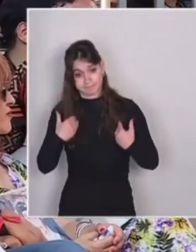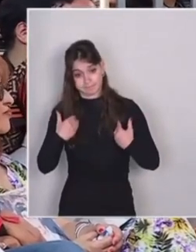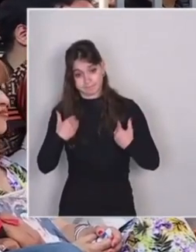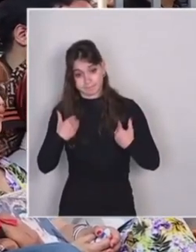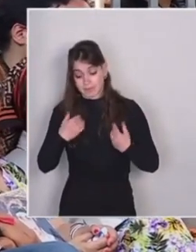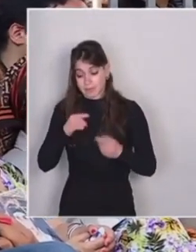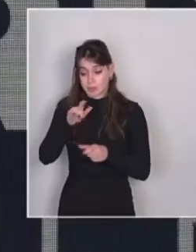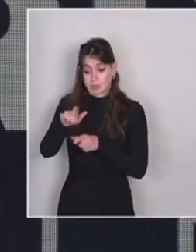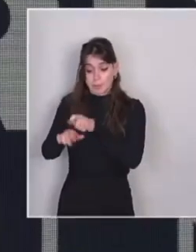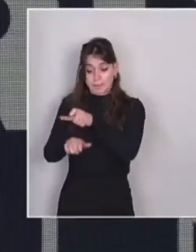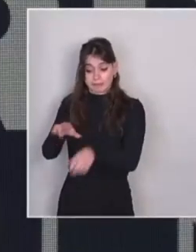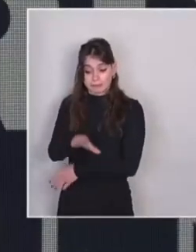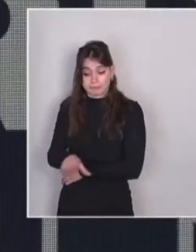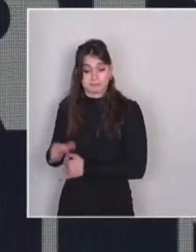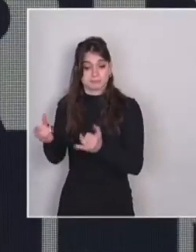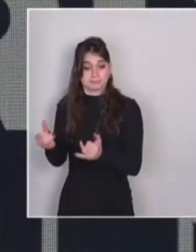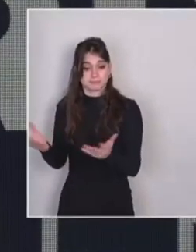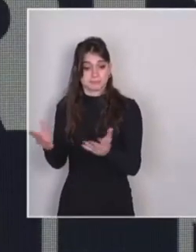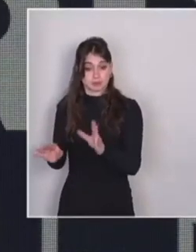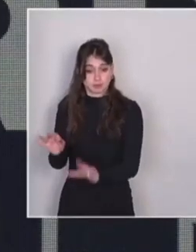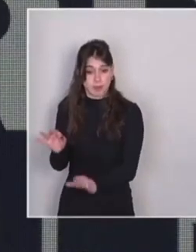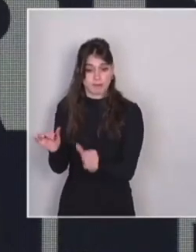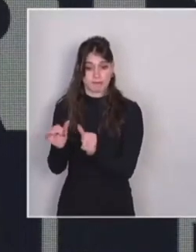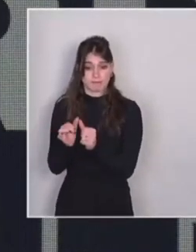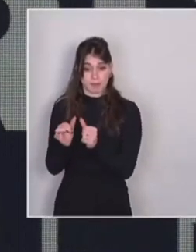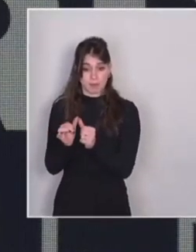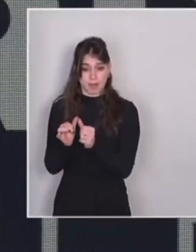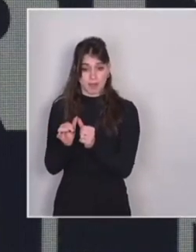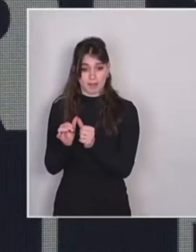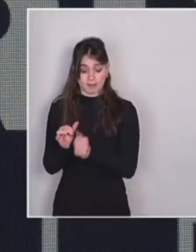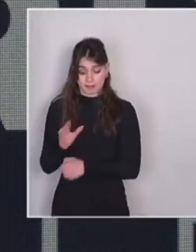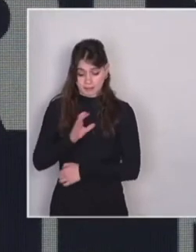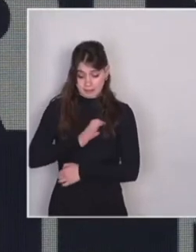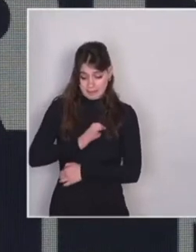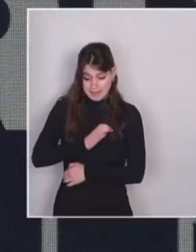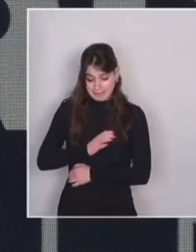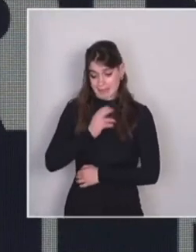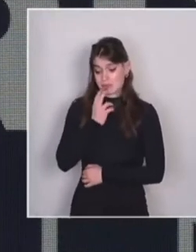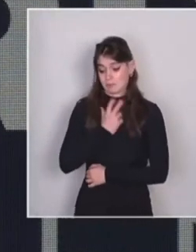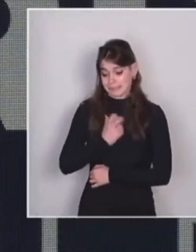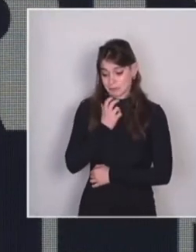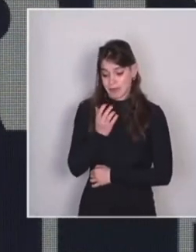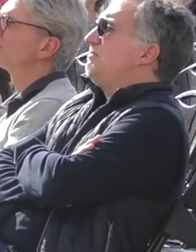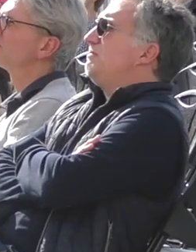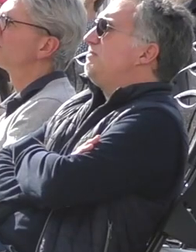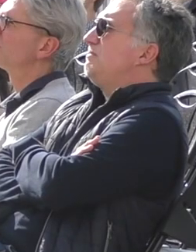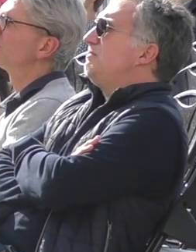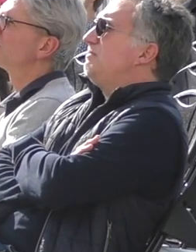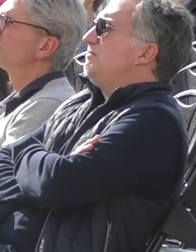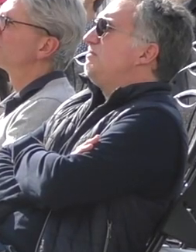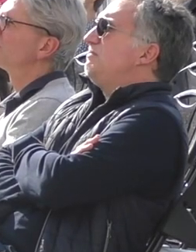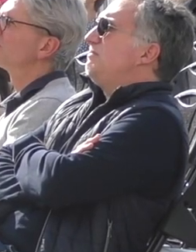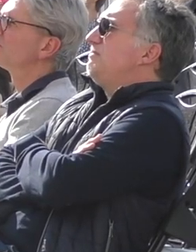activité principale de tenter de dresser les citoyens les uns contre les autres. Il n'y a